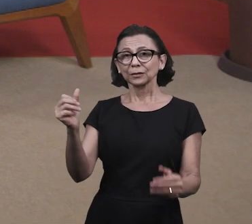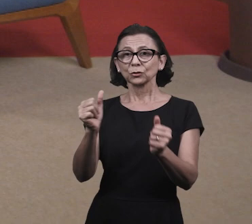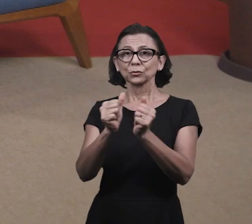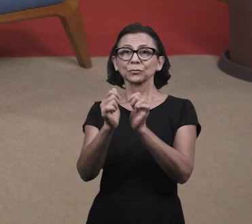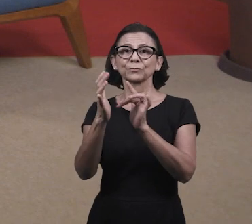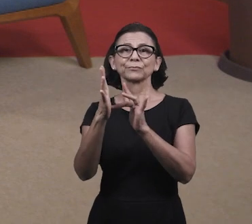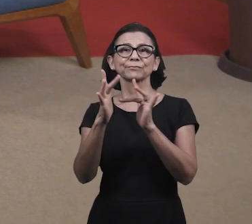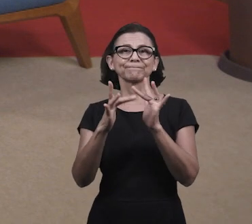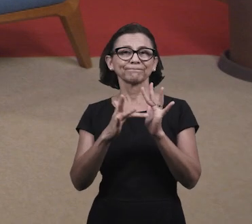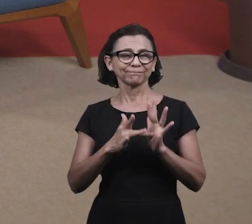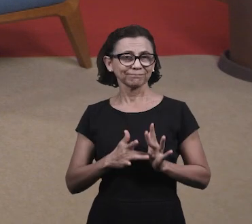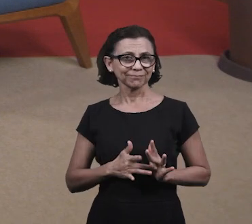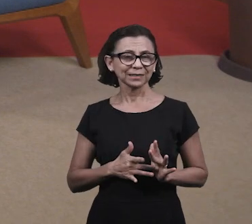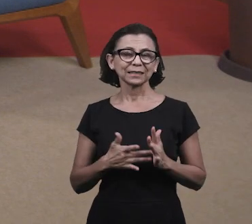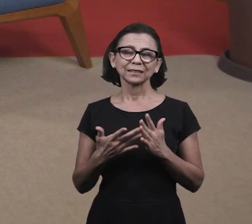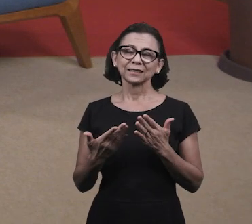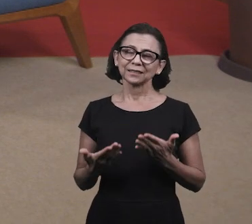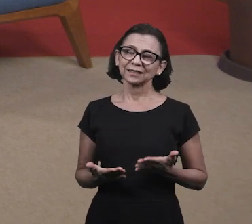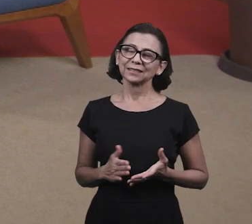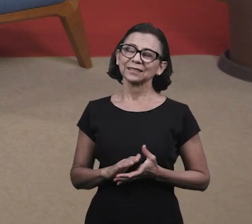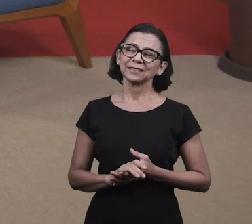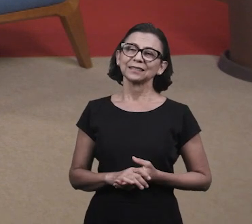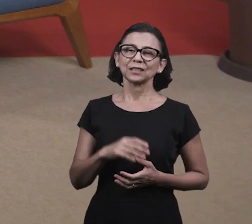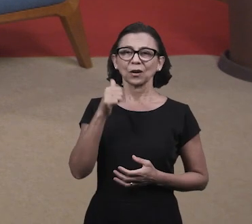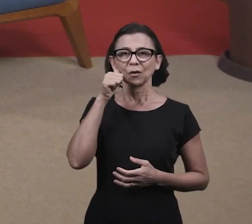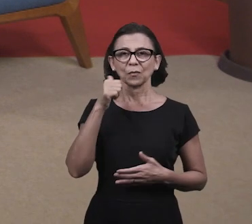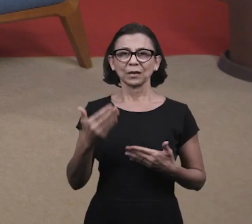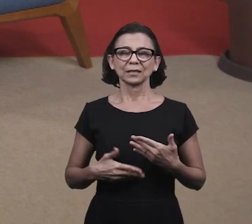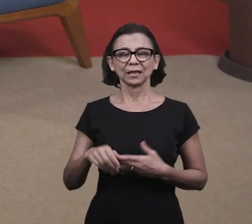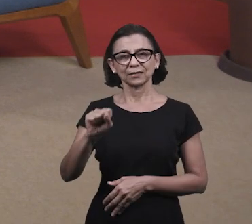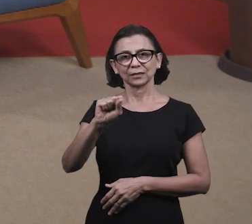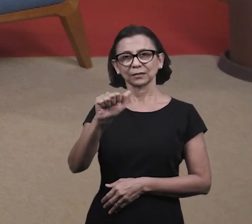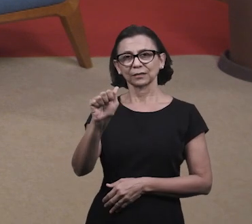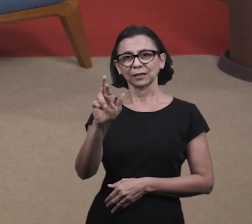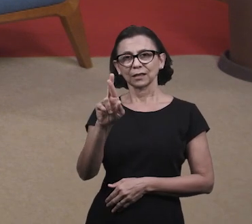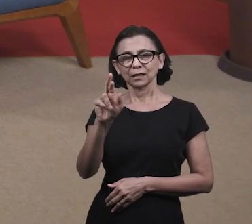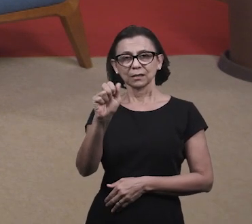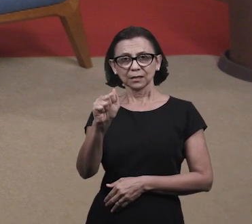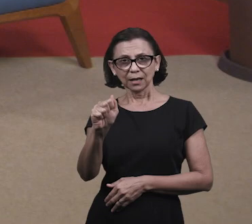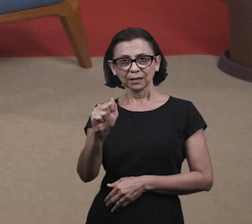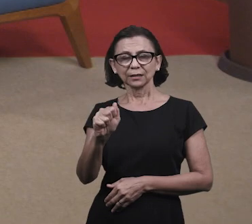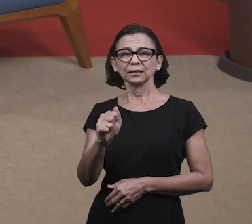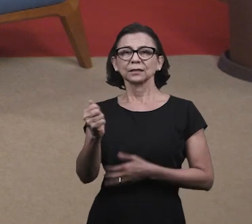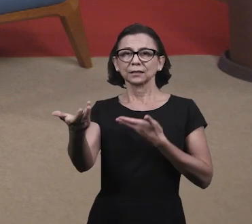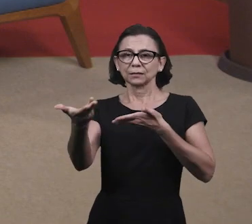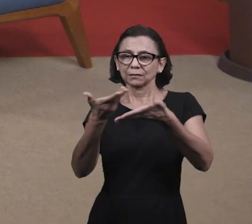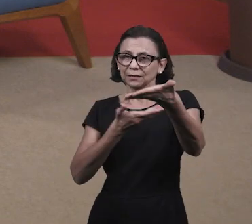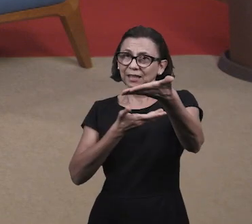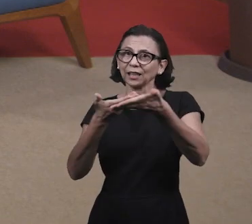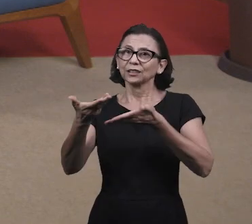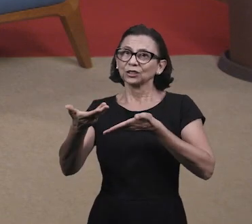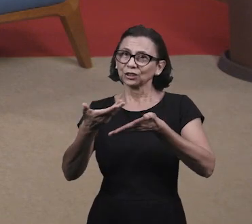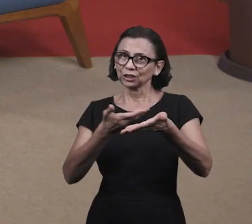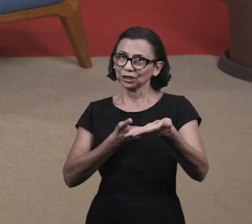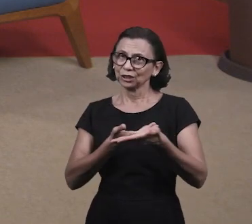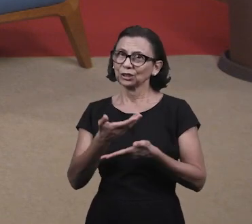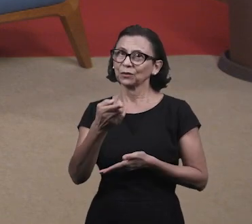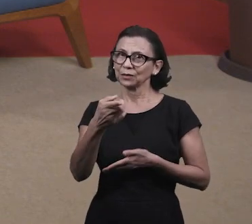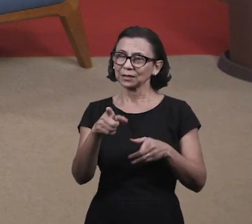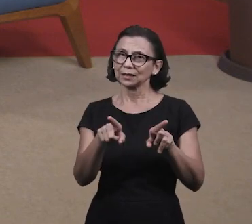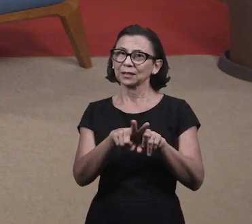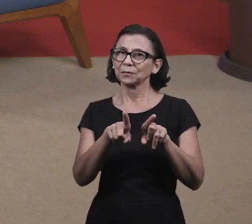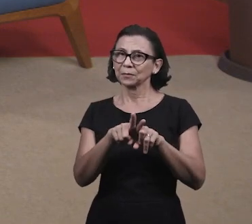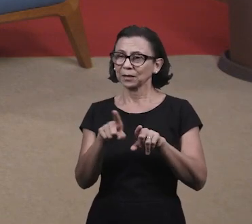salut éternel avec le Seigneur Jésus. Donc ça, c'est le message de notre sœur Sarah Porto, et je vais vous rappeler le